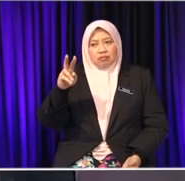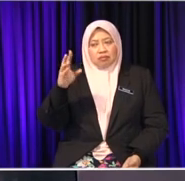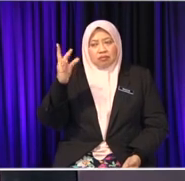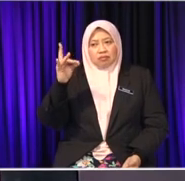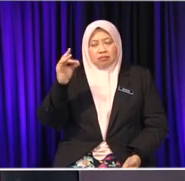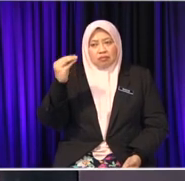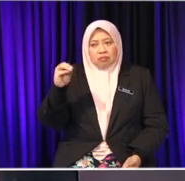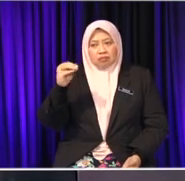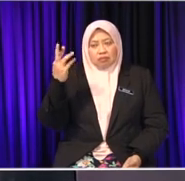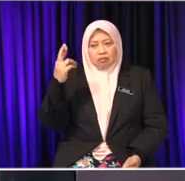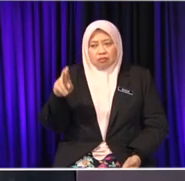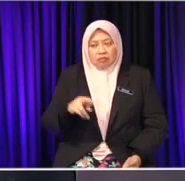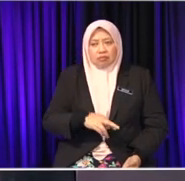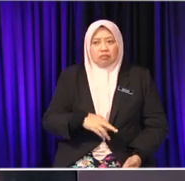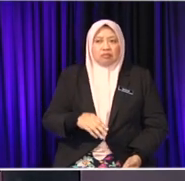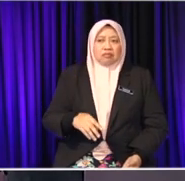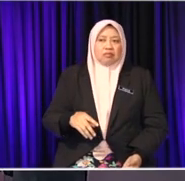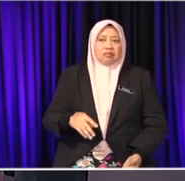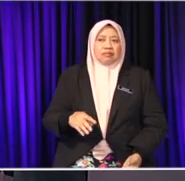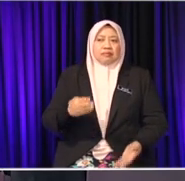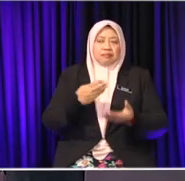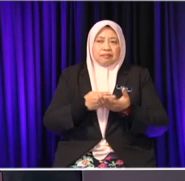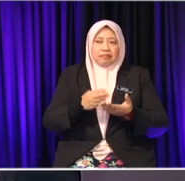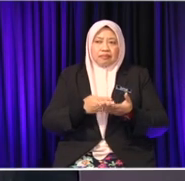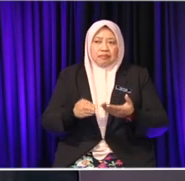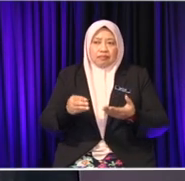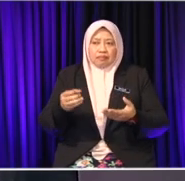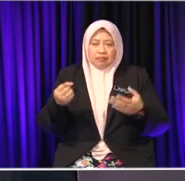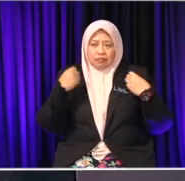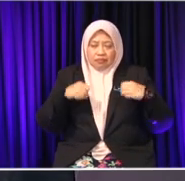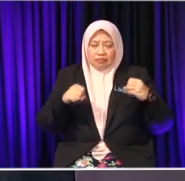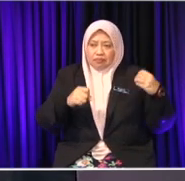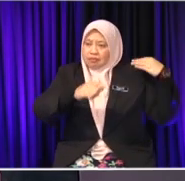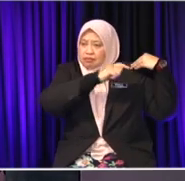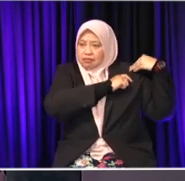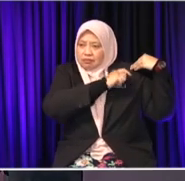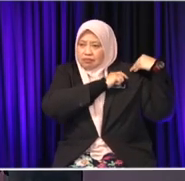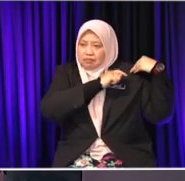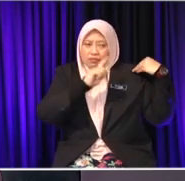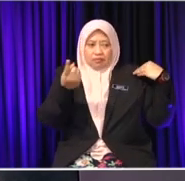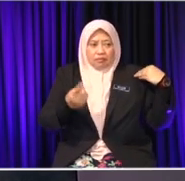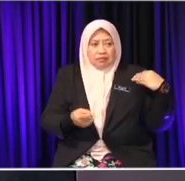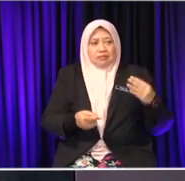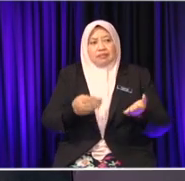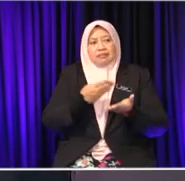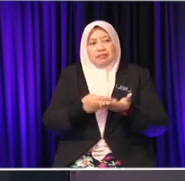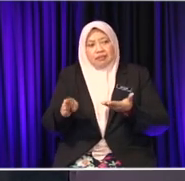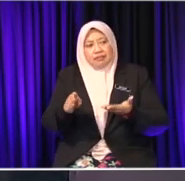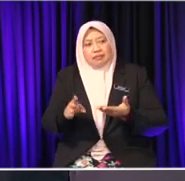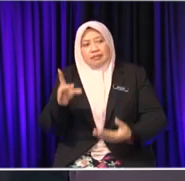kita hanya berpisah karena yang Syarikat tanggung saja baik jadi kita hanya perlu beli cetakan 800 saja tuh